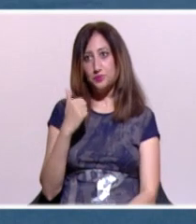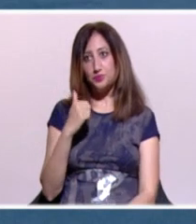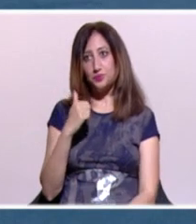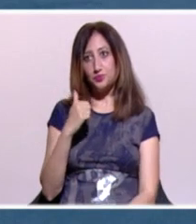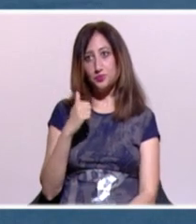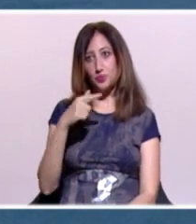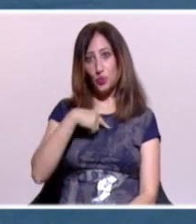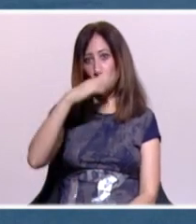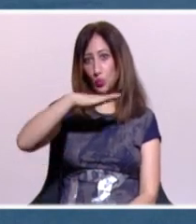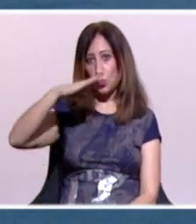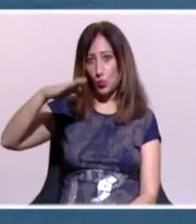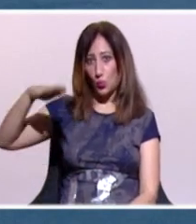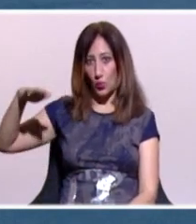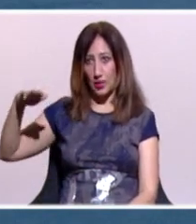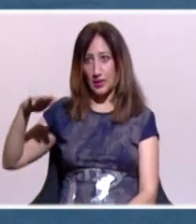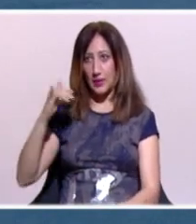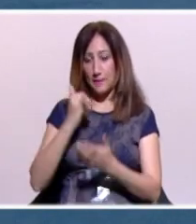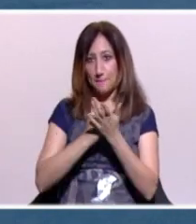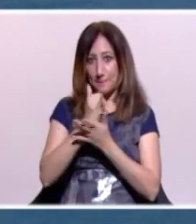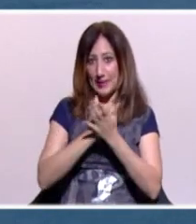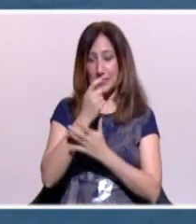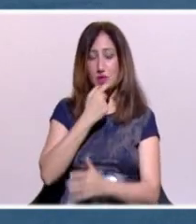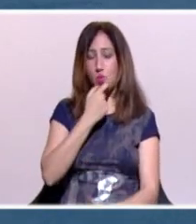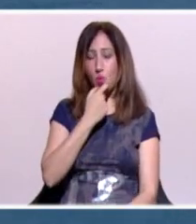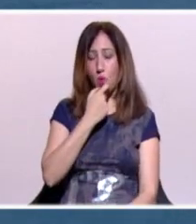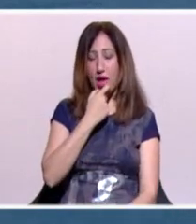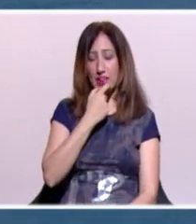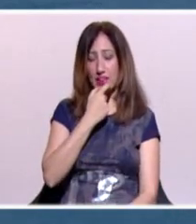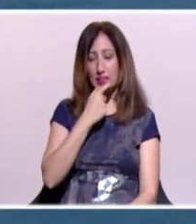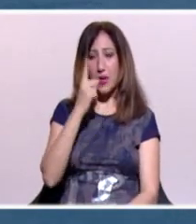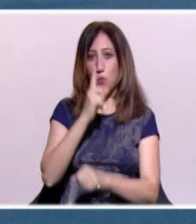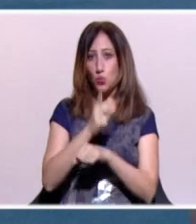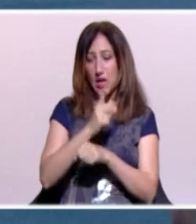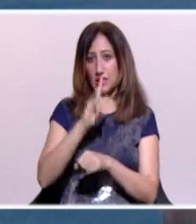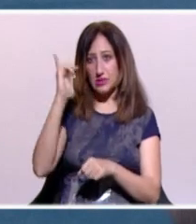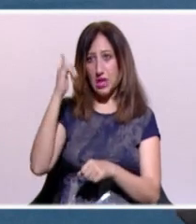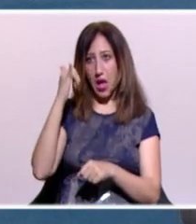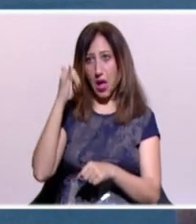أنا ولادي بسبب المدارس الأجنبية كنت جايب لهم مدرس عربي في البيت